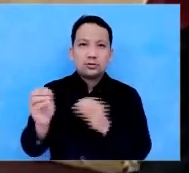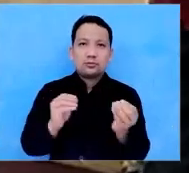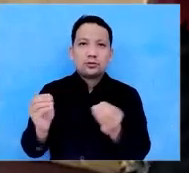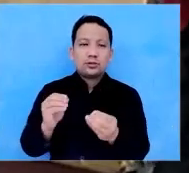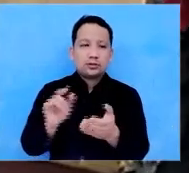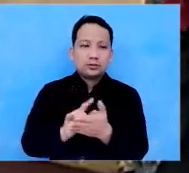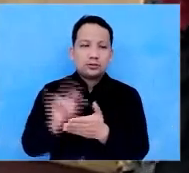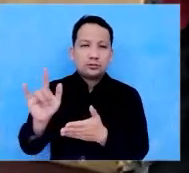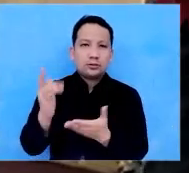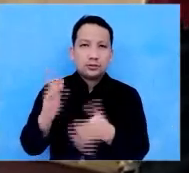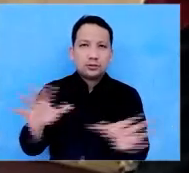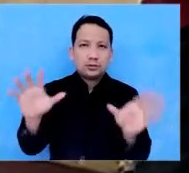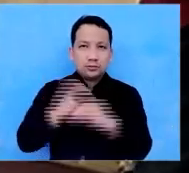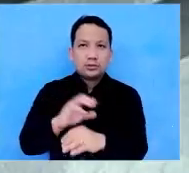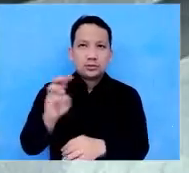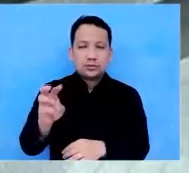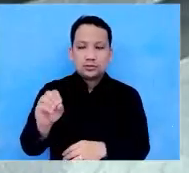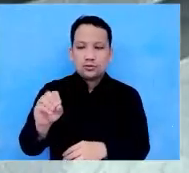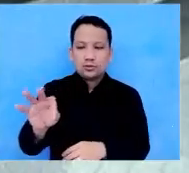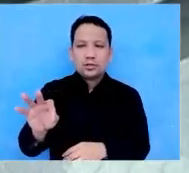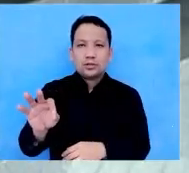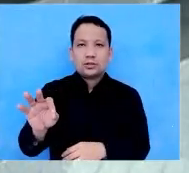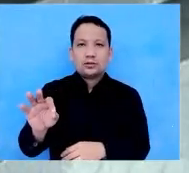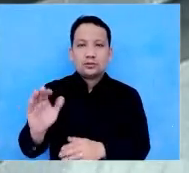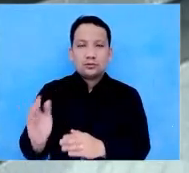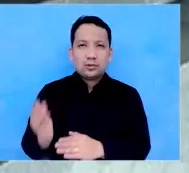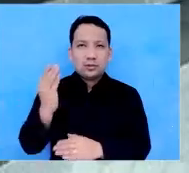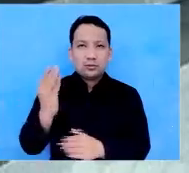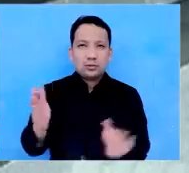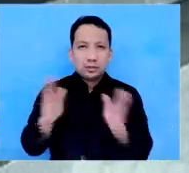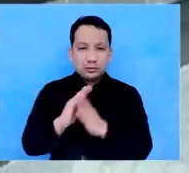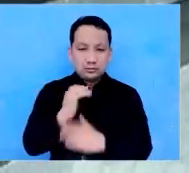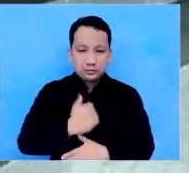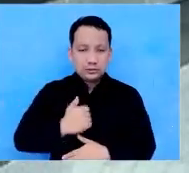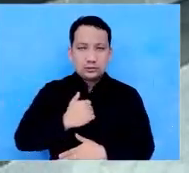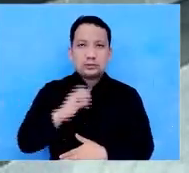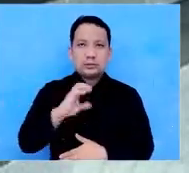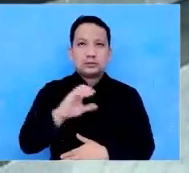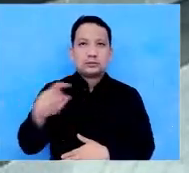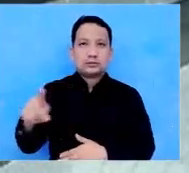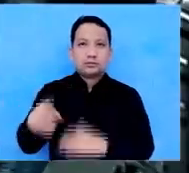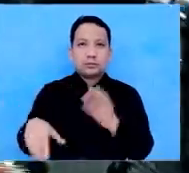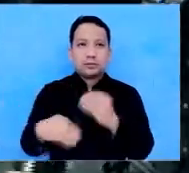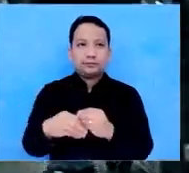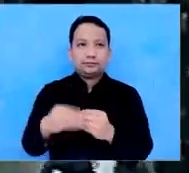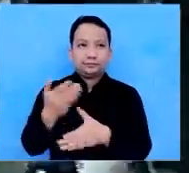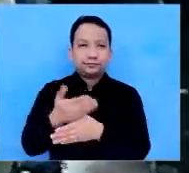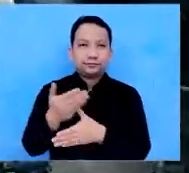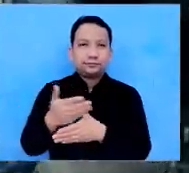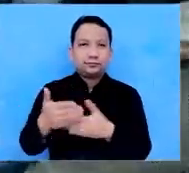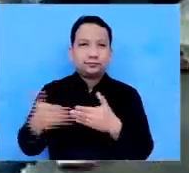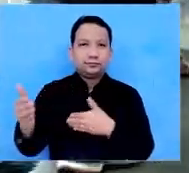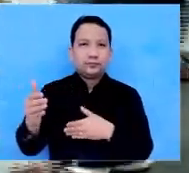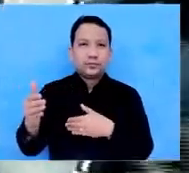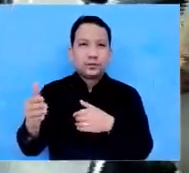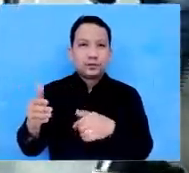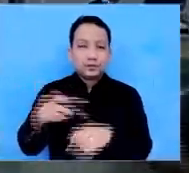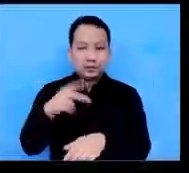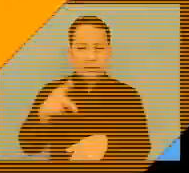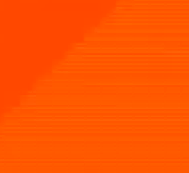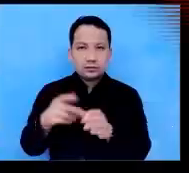airline bandang 6:09 ng umaga. Humingi naman ng paumanhin ng CAAP sa mga naagrabyadong pasahero.